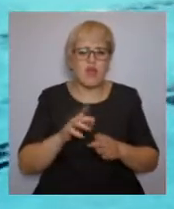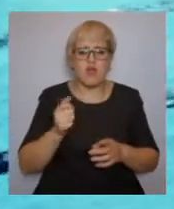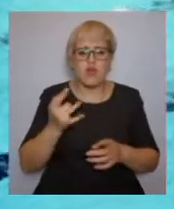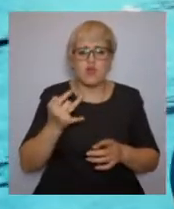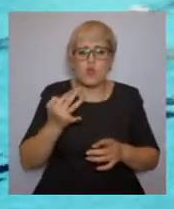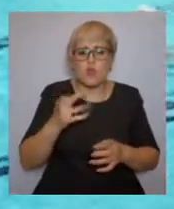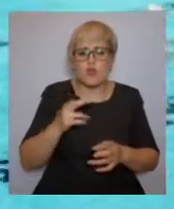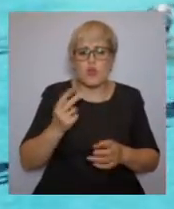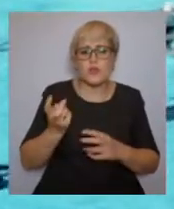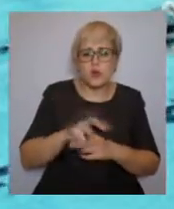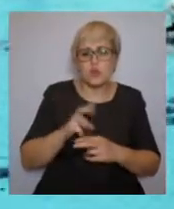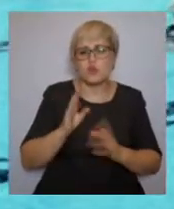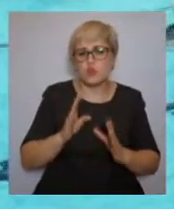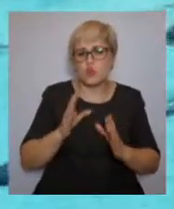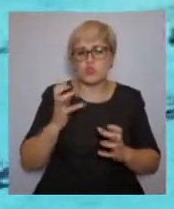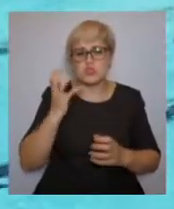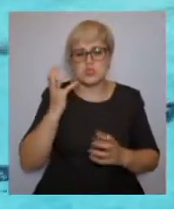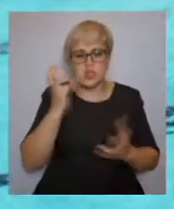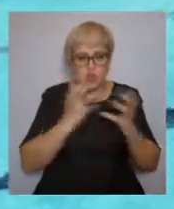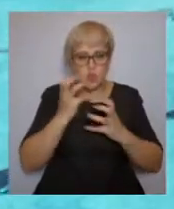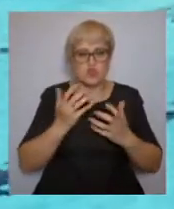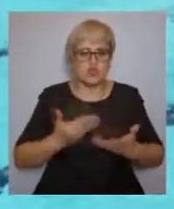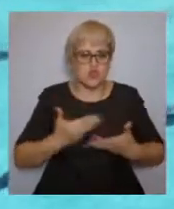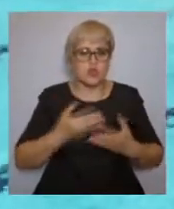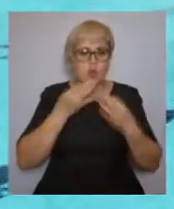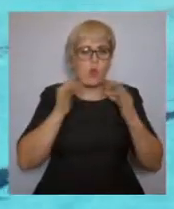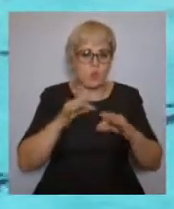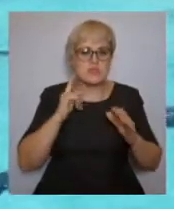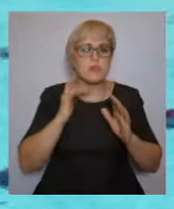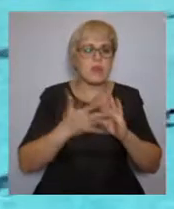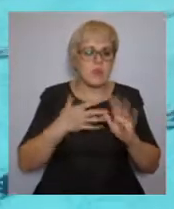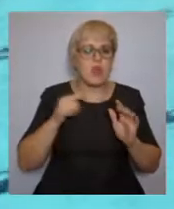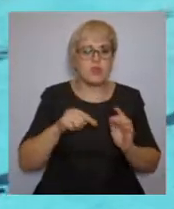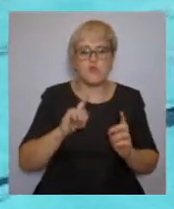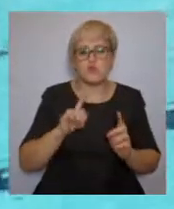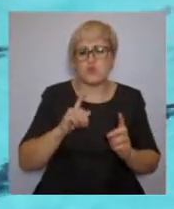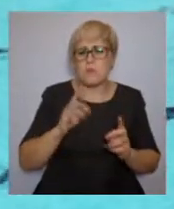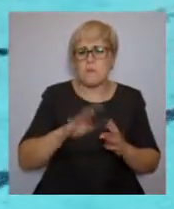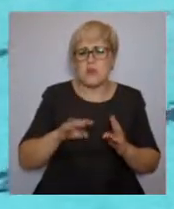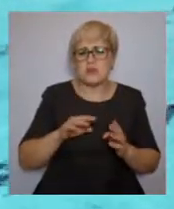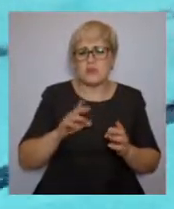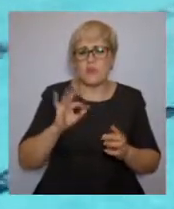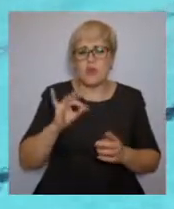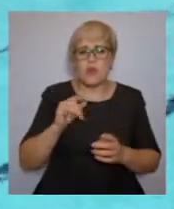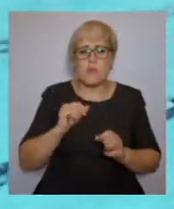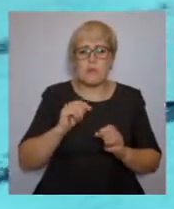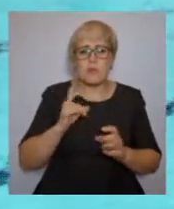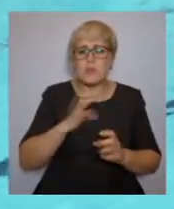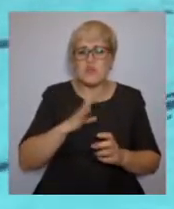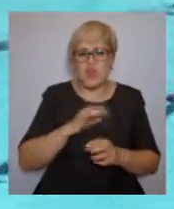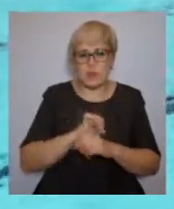поражений не бывает побед завоеванными и наигранными медалями и главное чему научилась моя героиня